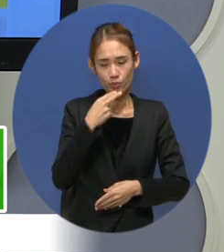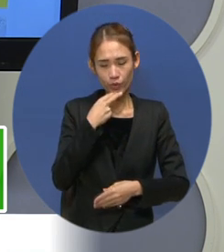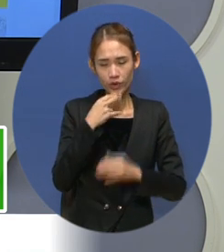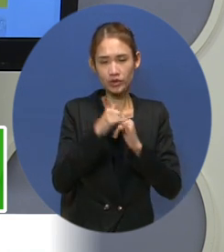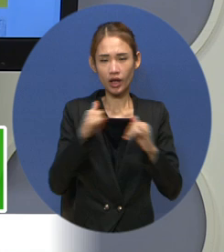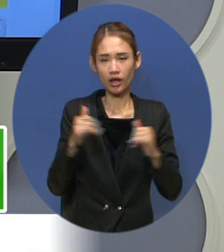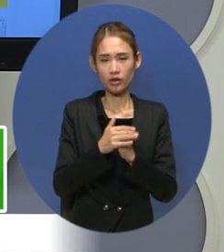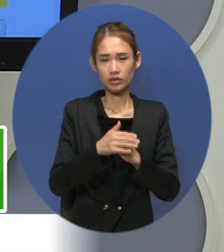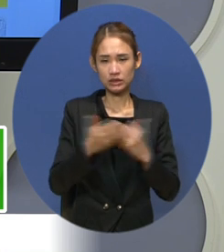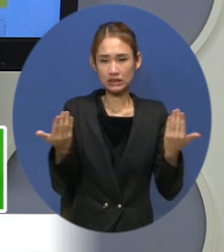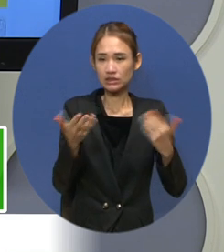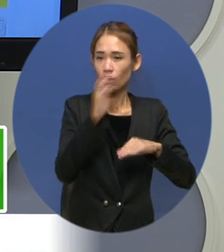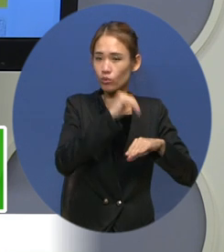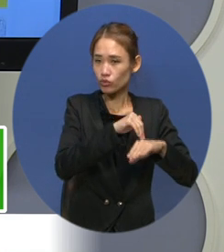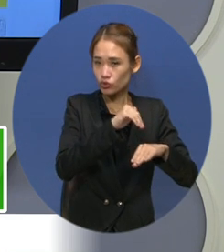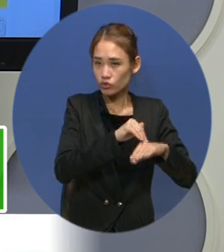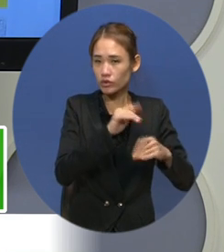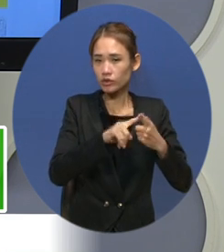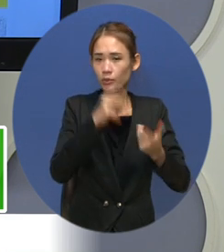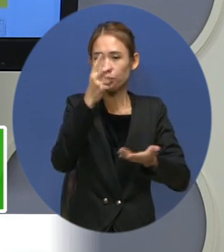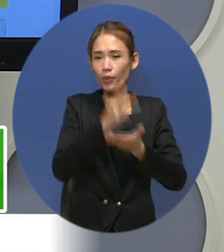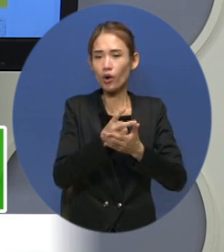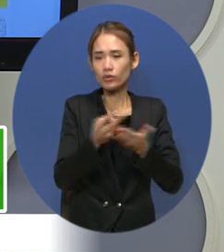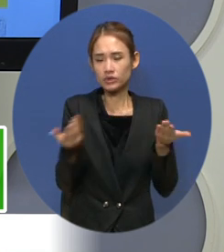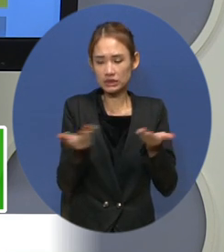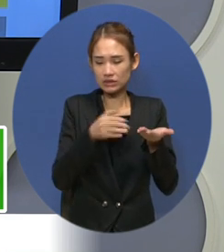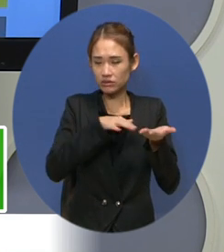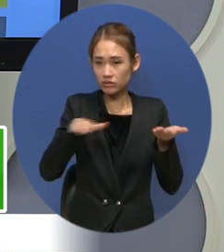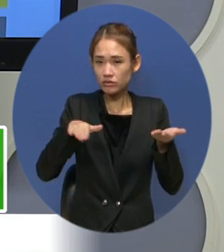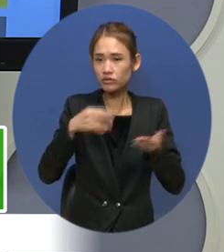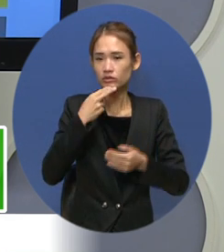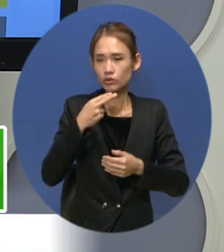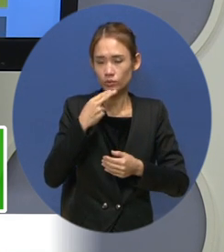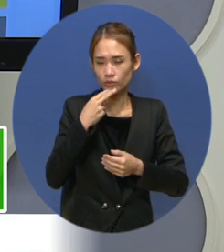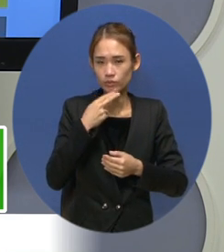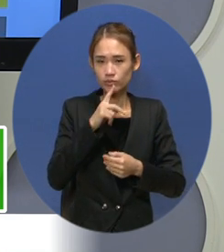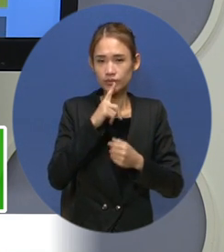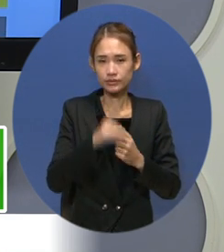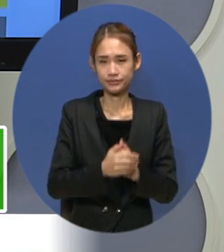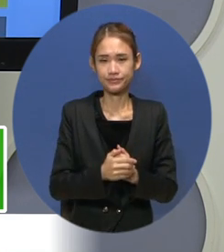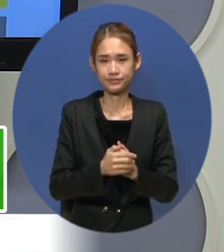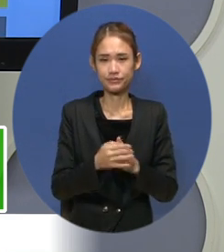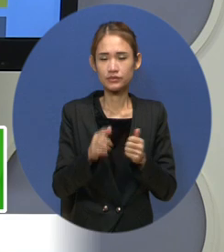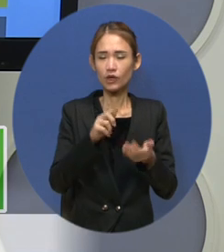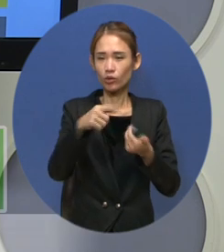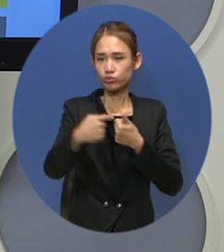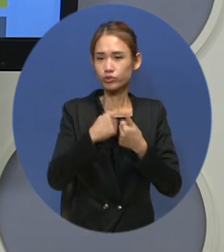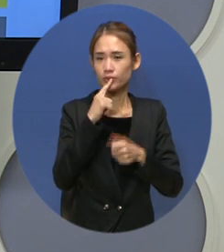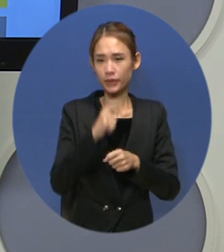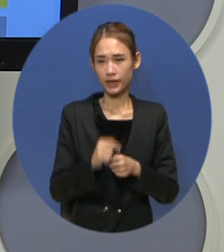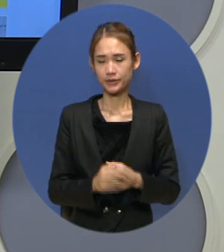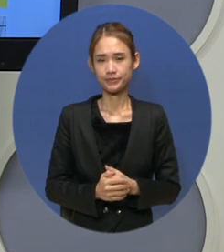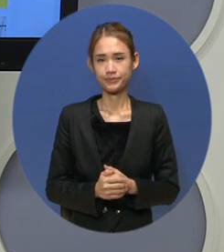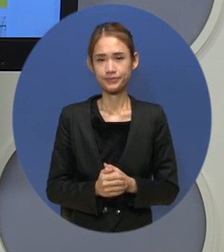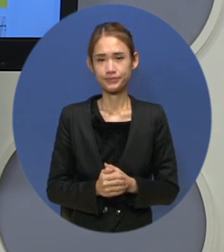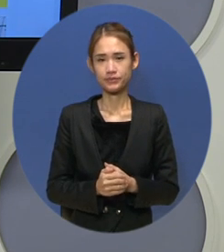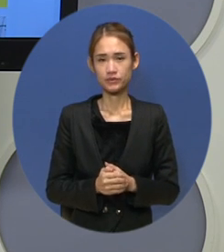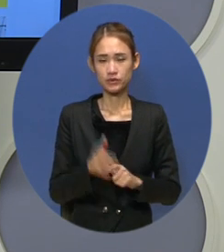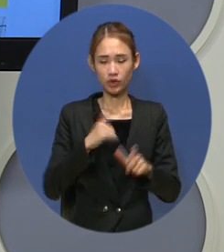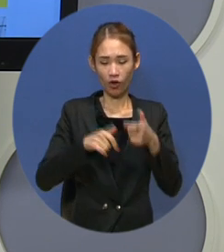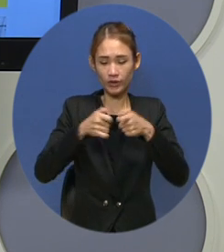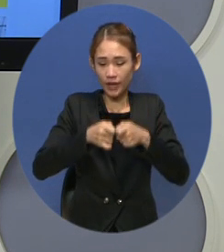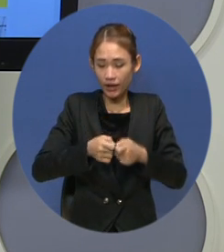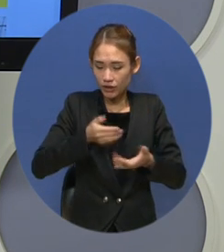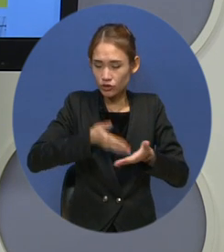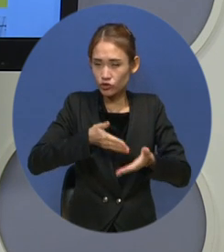직업 훈련 책에 관한 법적 근거 조차 마련돼 있지 않은 상황이라는 지적입니다 이밖에 자세한